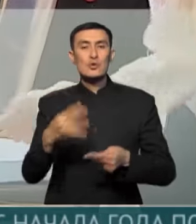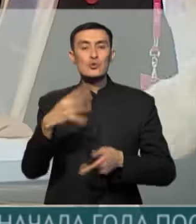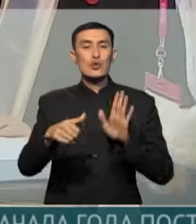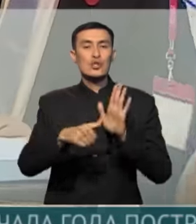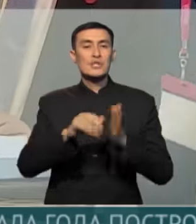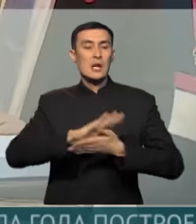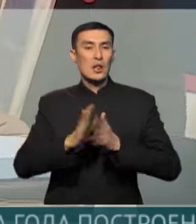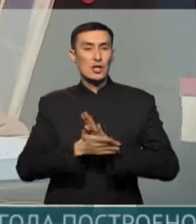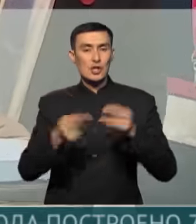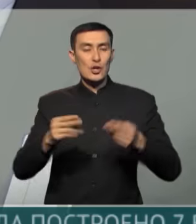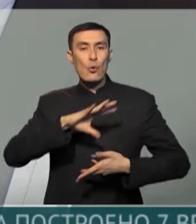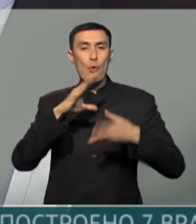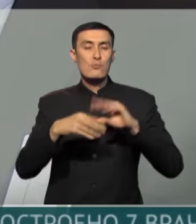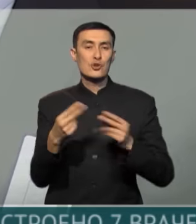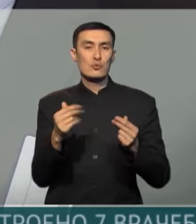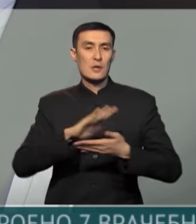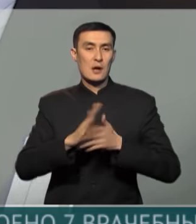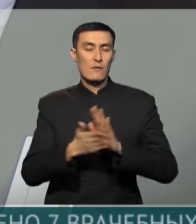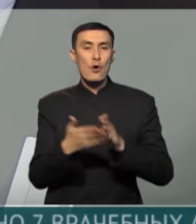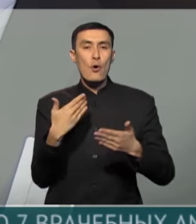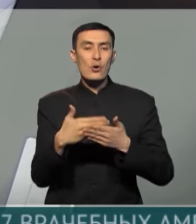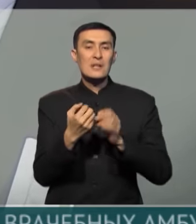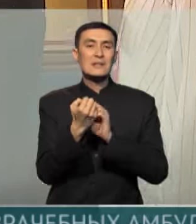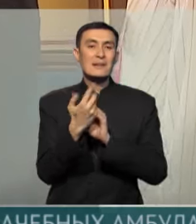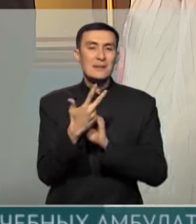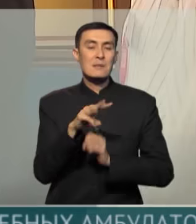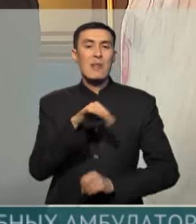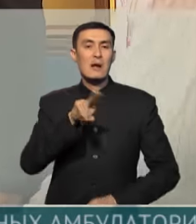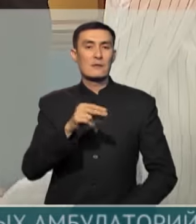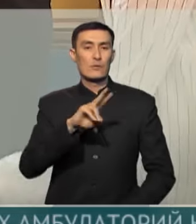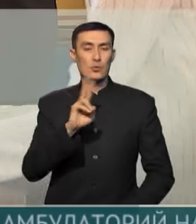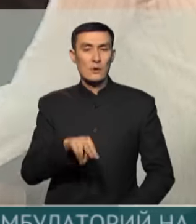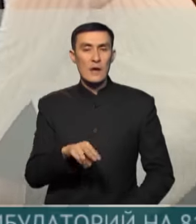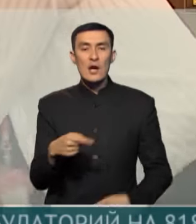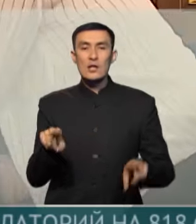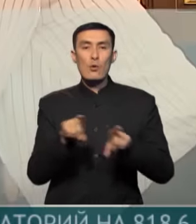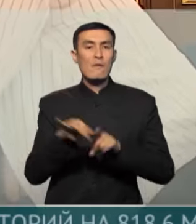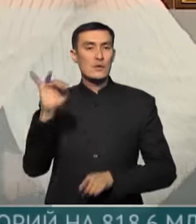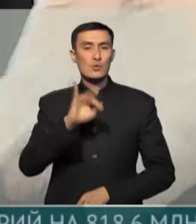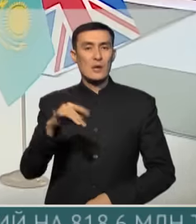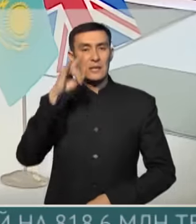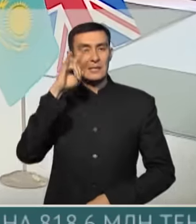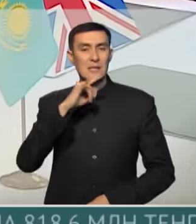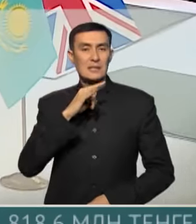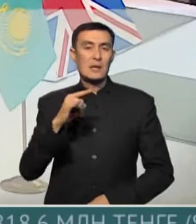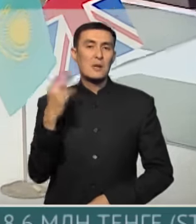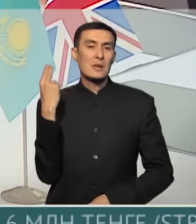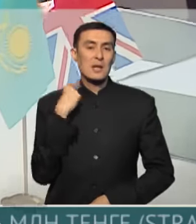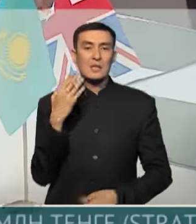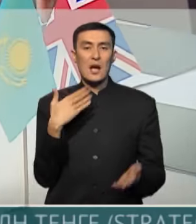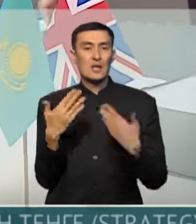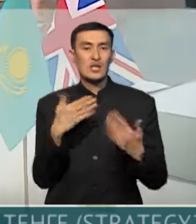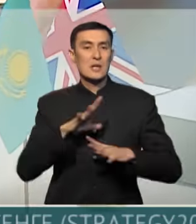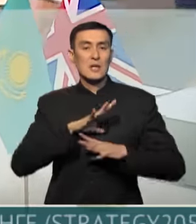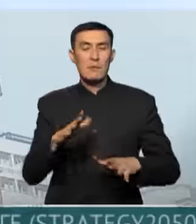46 соглашений, общая сумма договоренностей около 13 миллиардов долларов. Такого в истории казахстанско-британских отношений еще не